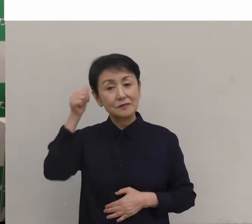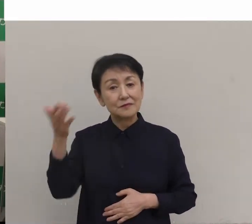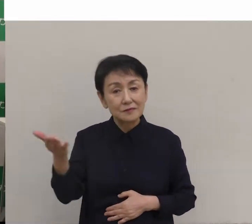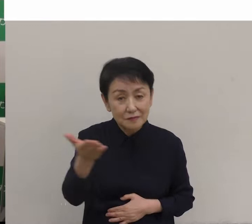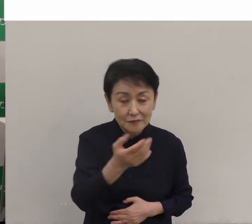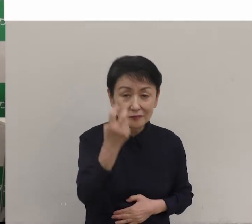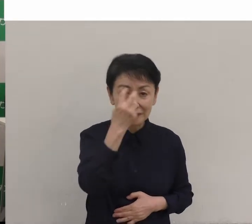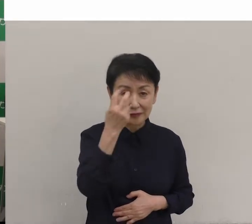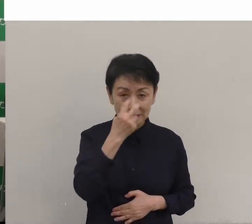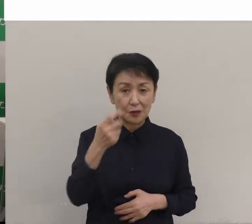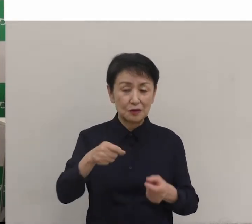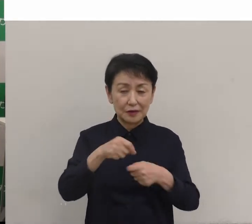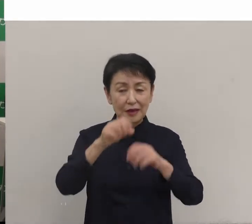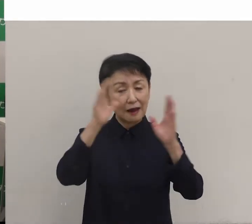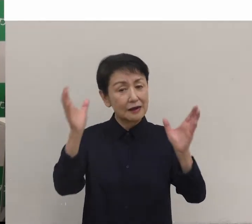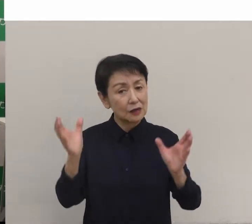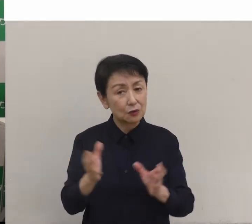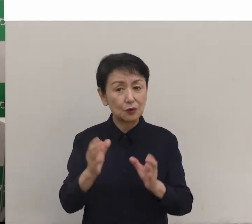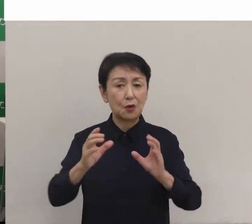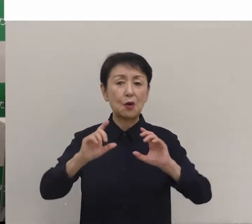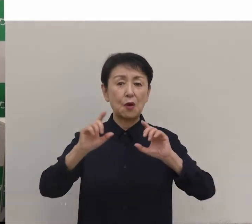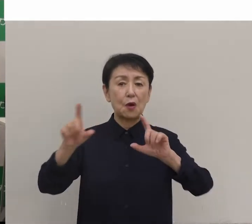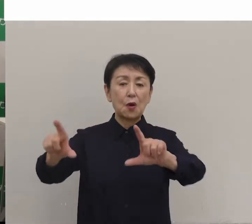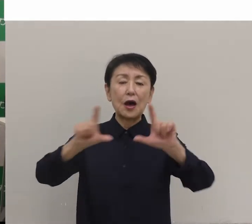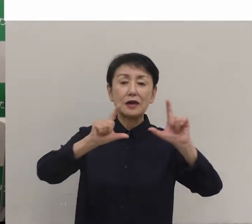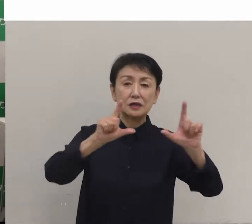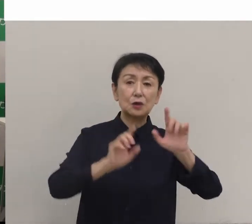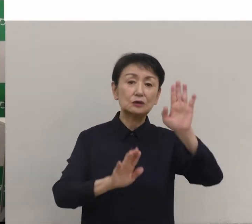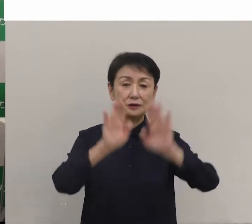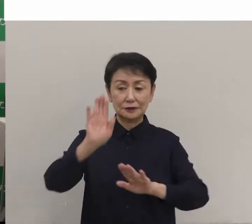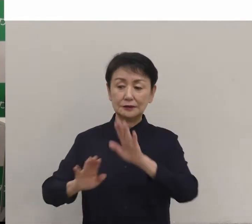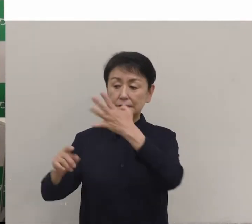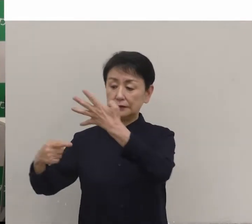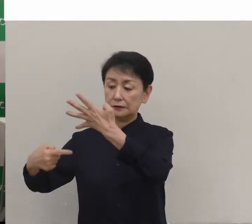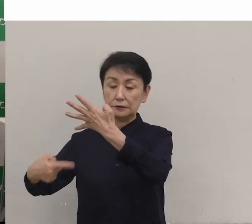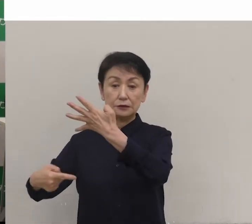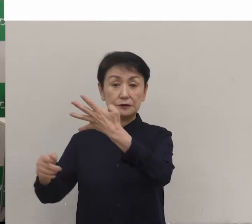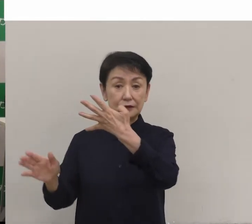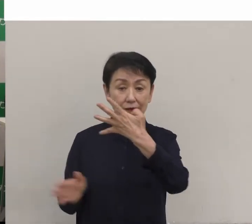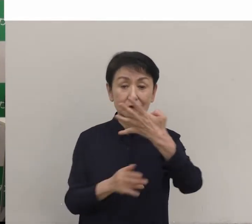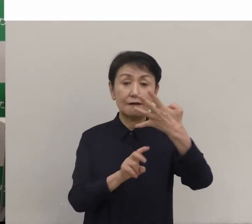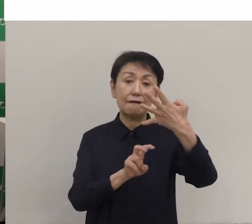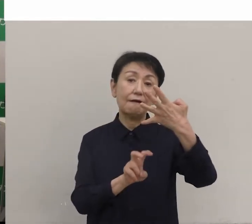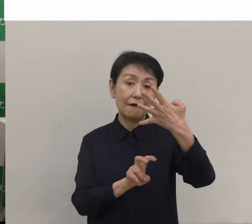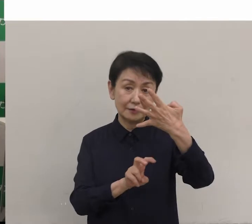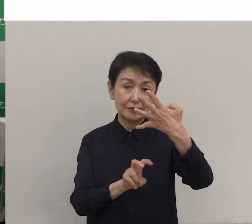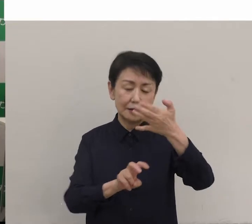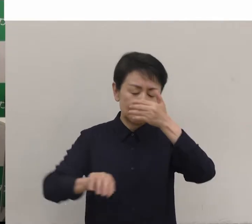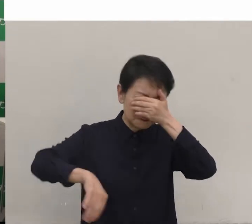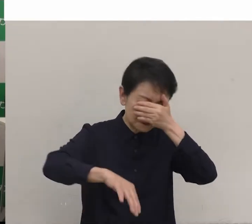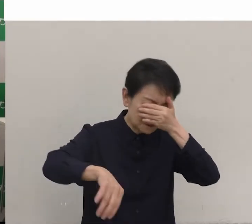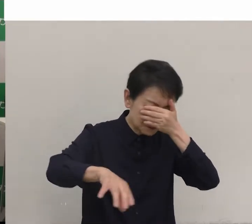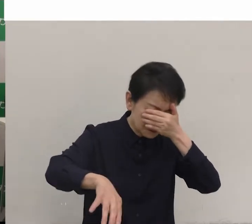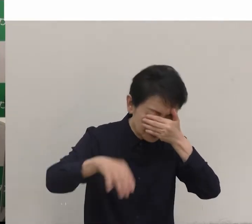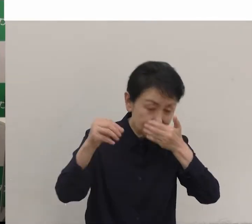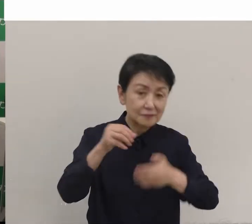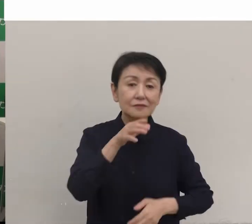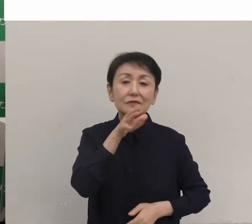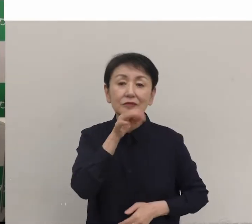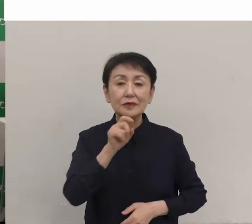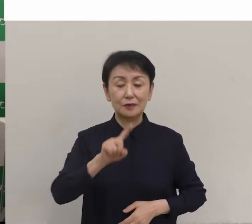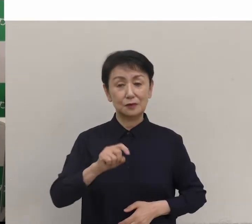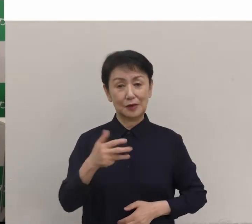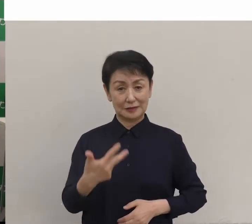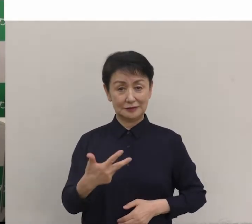概要と回答状況ですが、4月1日から4月20日にかけまして、無作為抽出による18歳以上